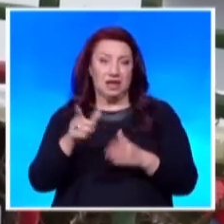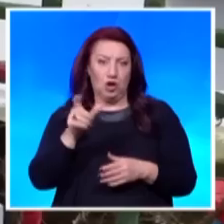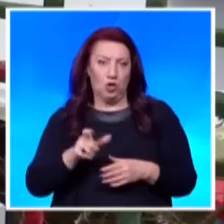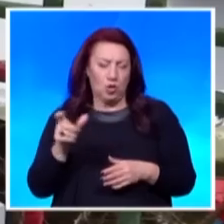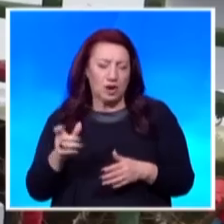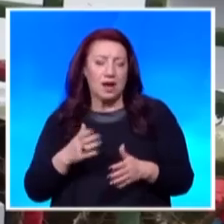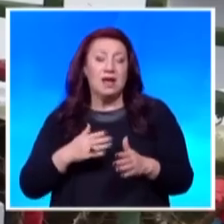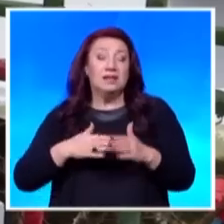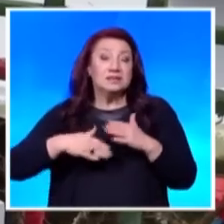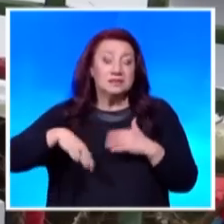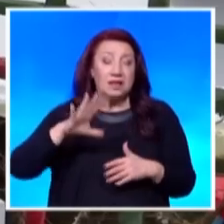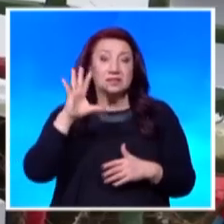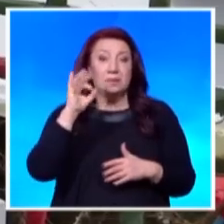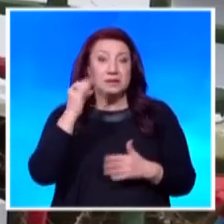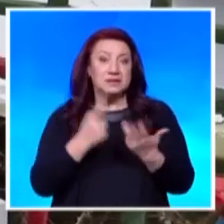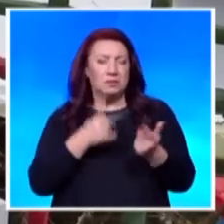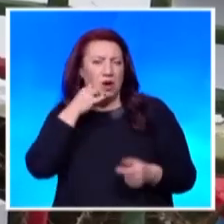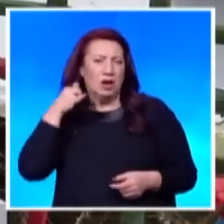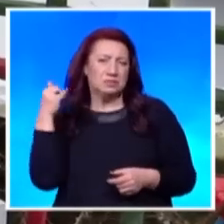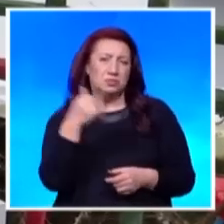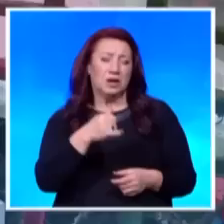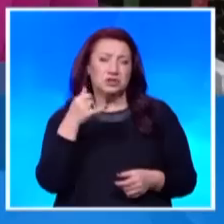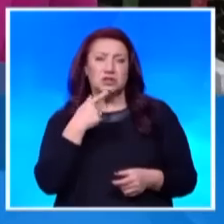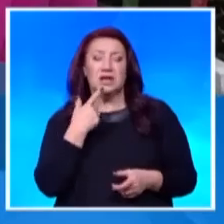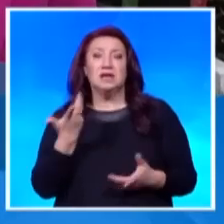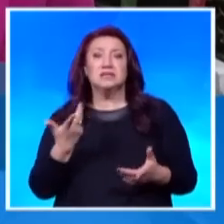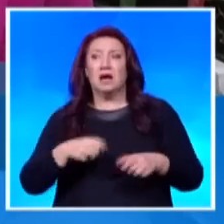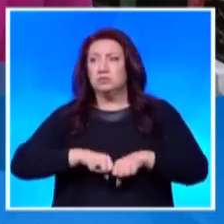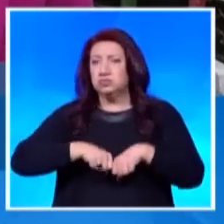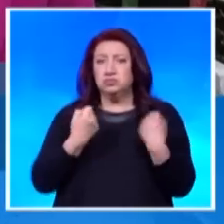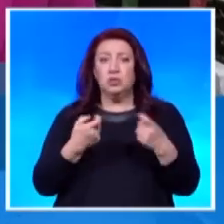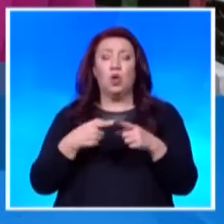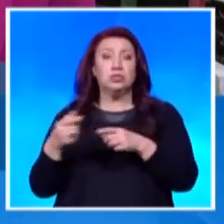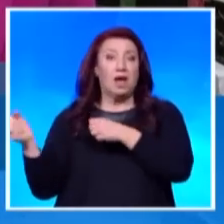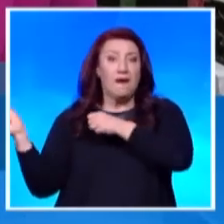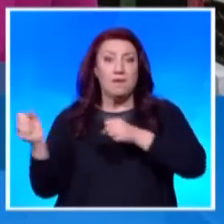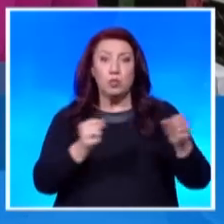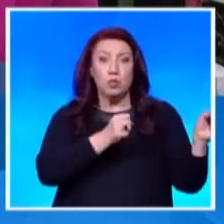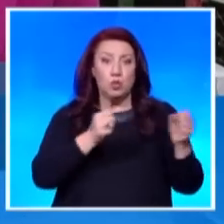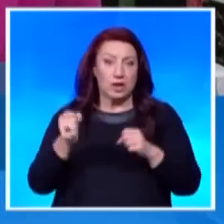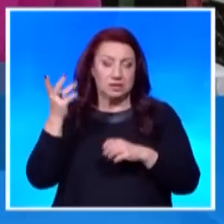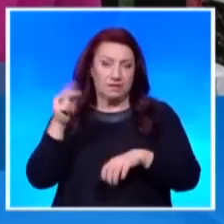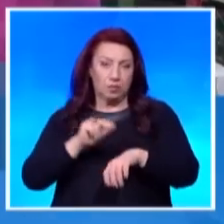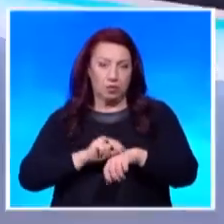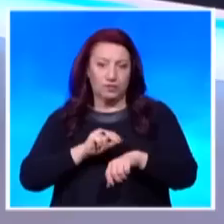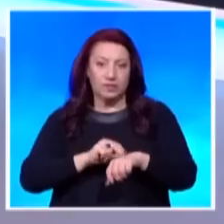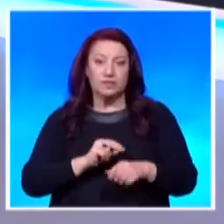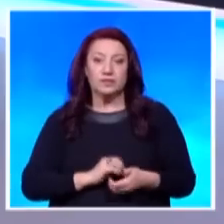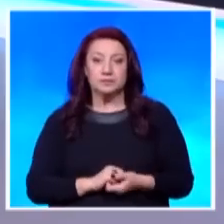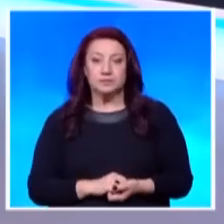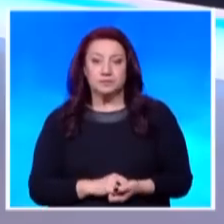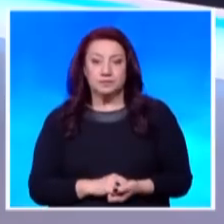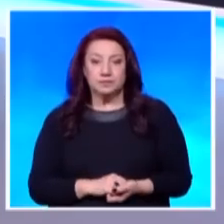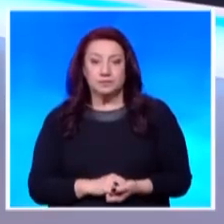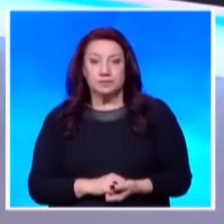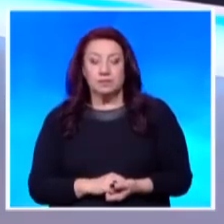сигналите за потърпевши от бурния вятър. Райна Зайкова за бурята в Пловдив. Благодарим ти.